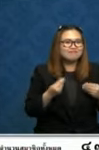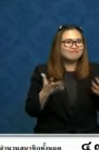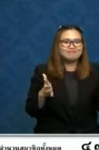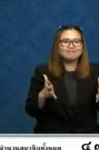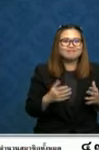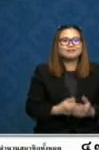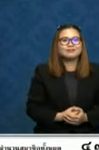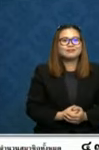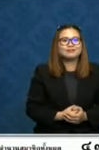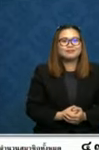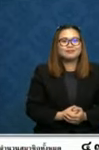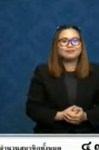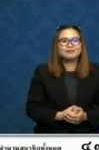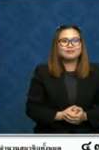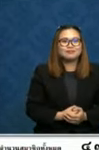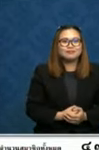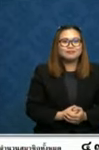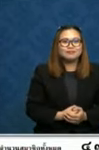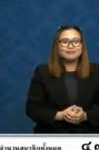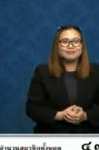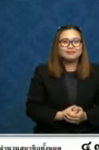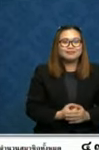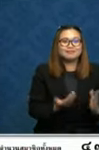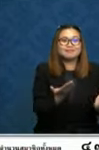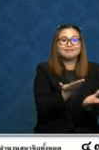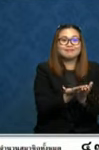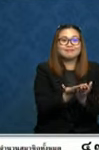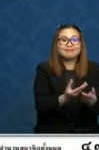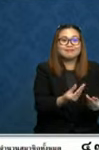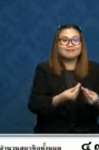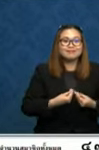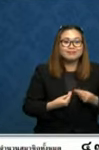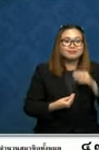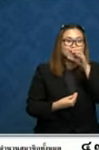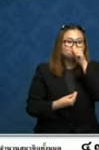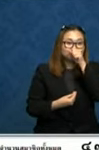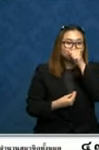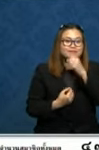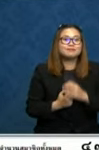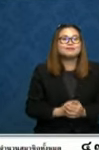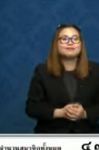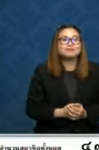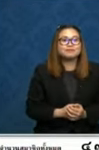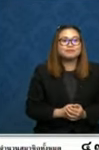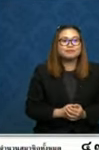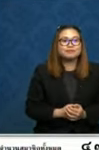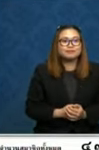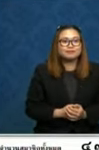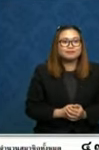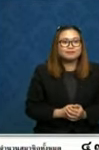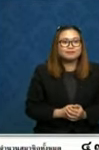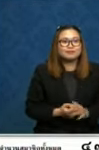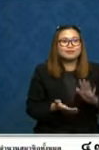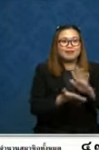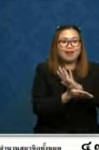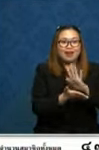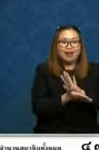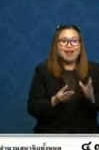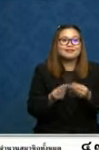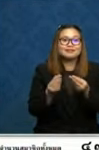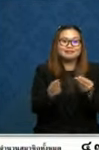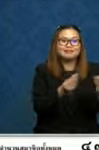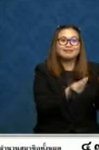ที่ท่านนะคะได้ให้มานะคะในเอกสารลับดิฉันบอกท่านว่าดิฉันจะคืนให้นะคะวัน